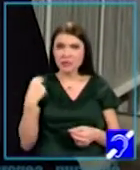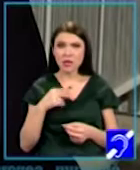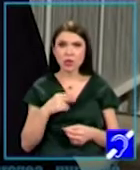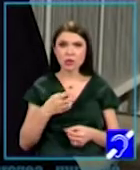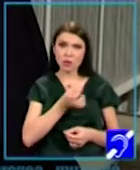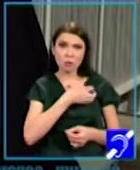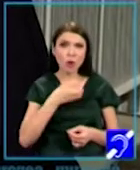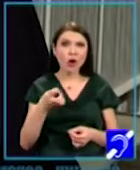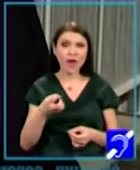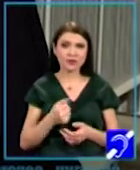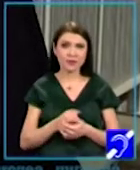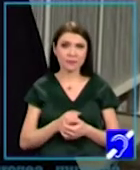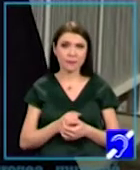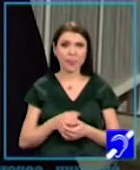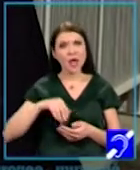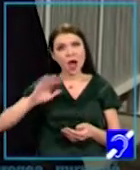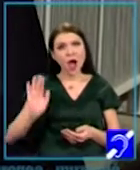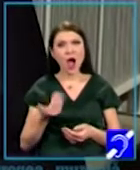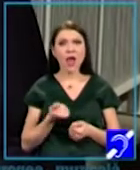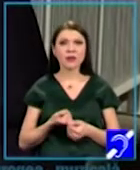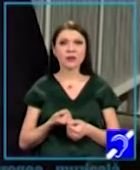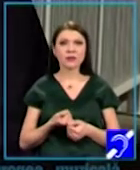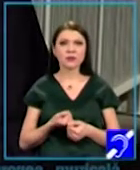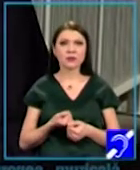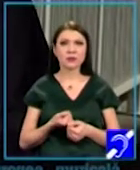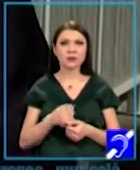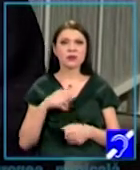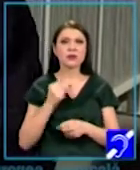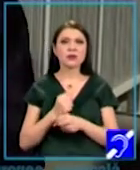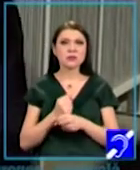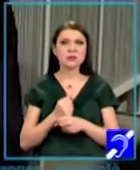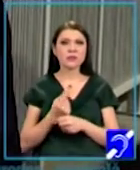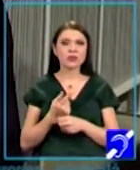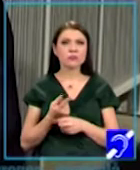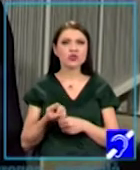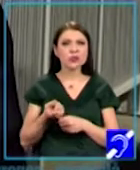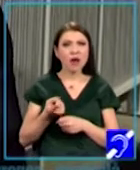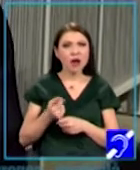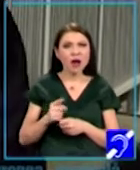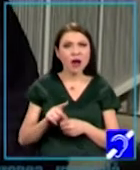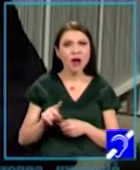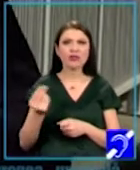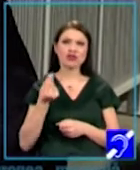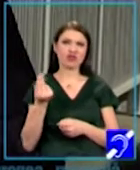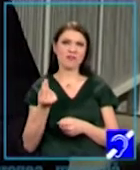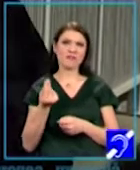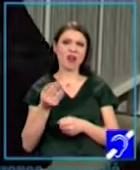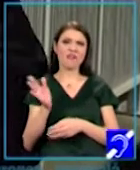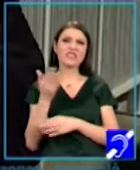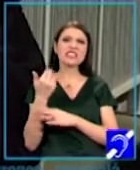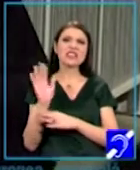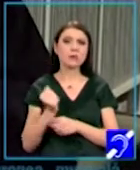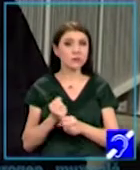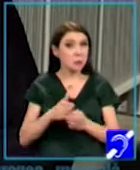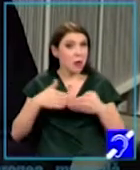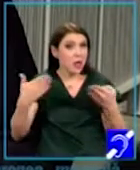belșug. Haide să-i dăm și o altă tentă festivalului ăsta, să-l extindem și